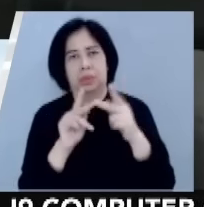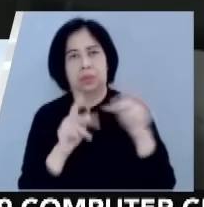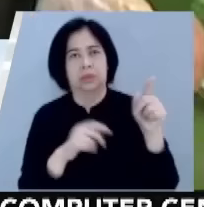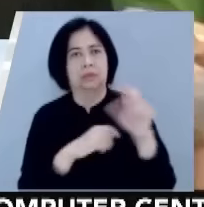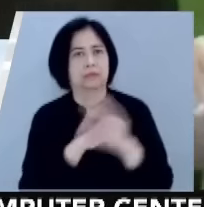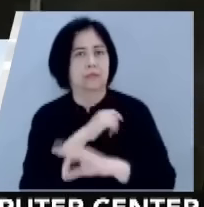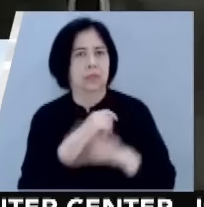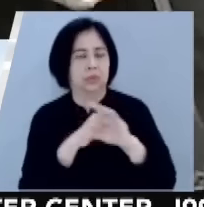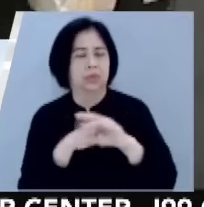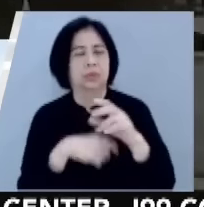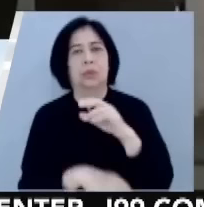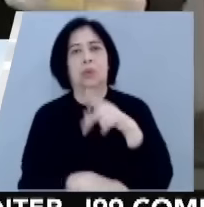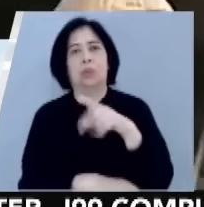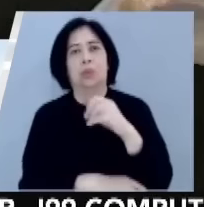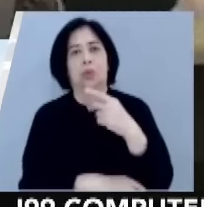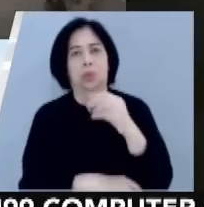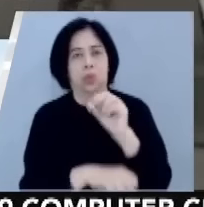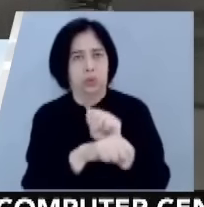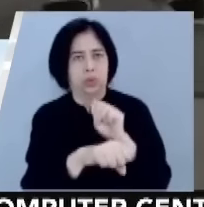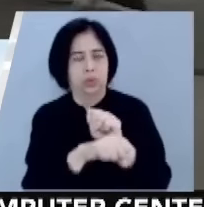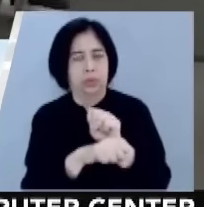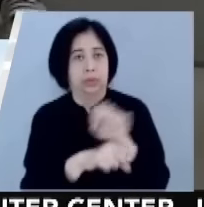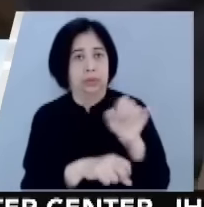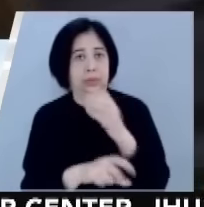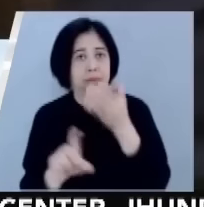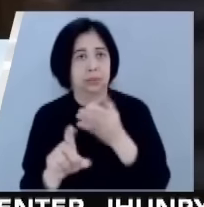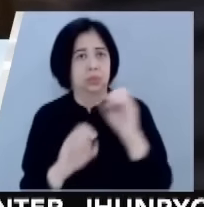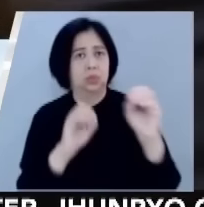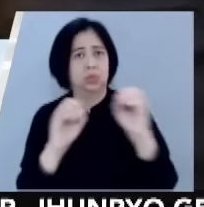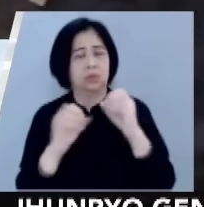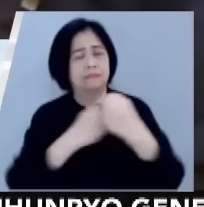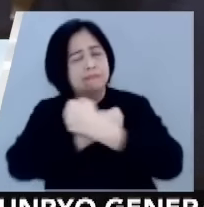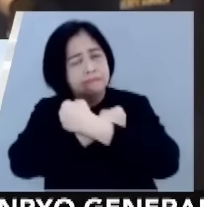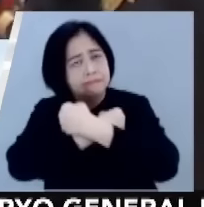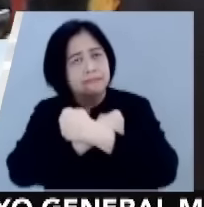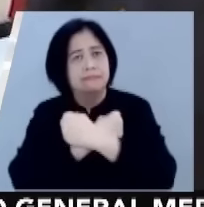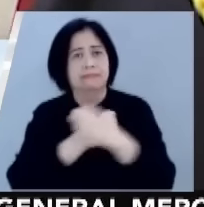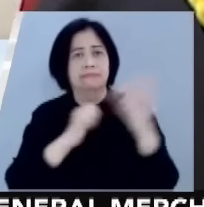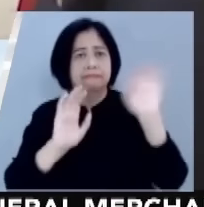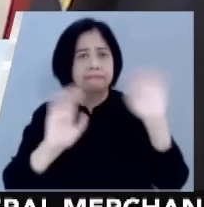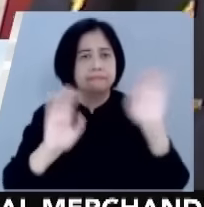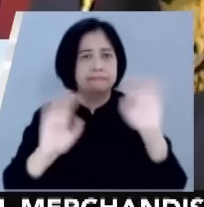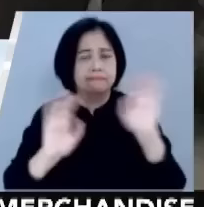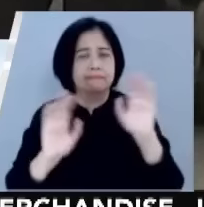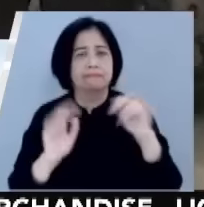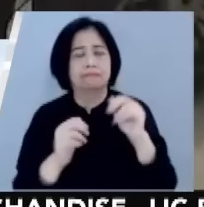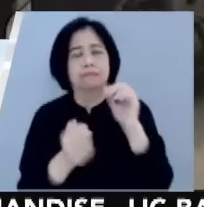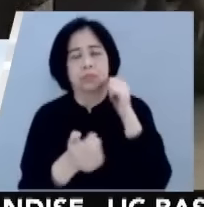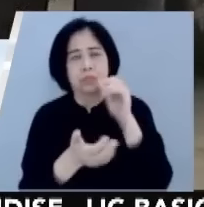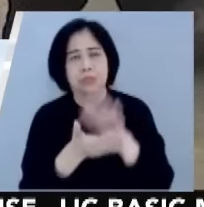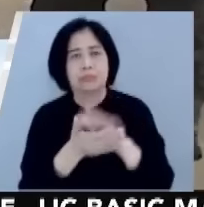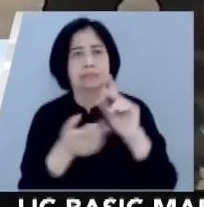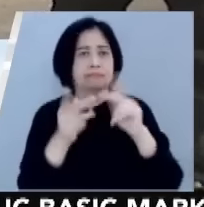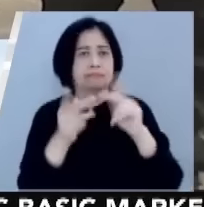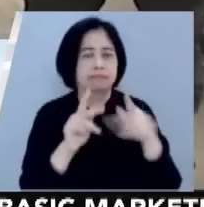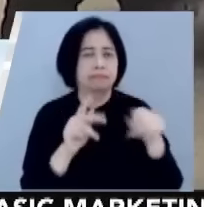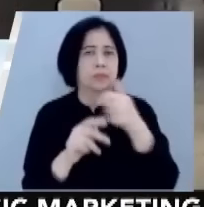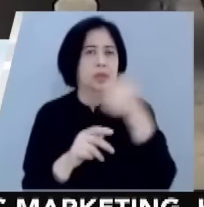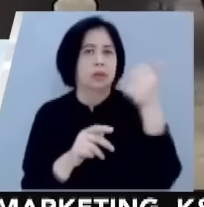worker. Tulad niya, kanya-kanyang yakap at pamamaalam din ang mga asawa at partner ng iba pang